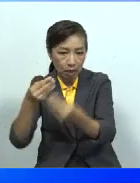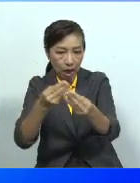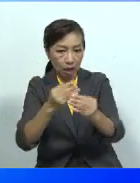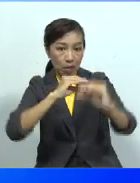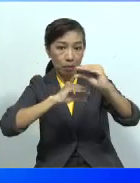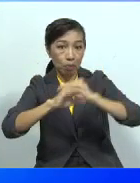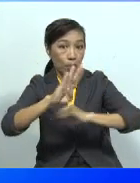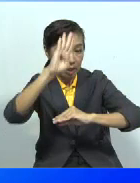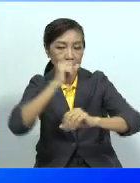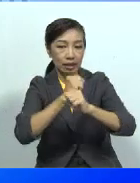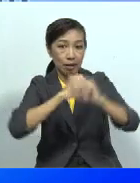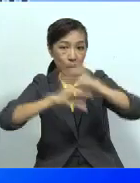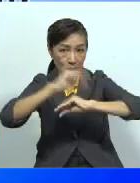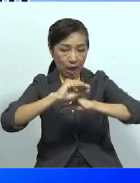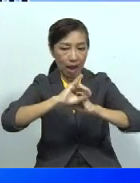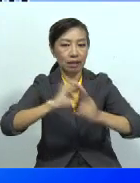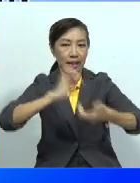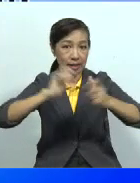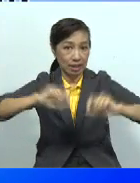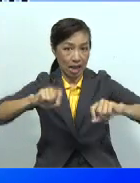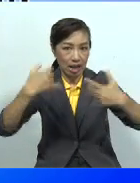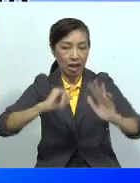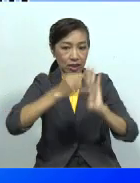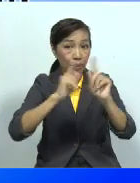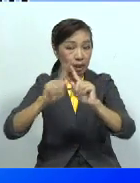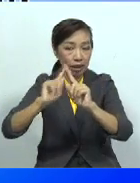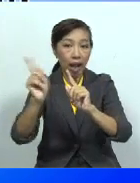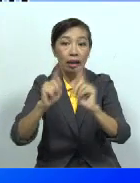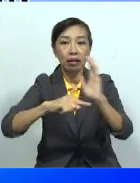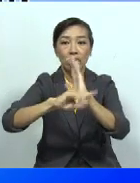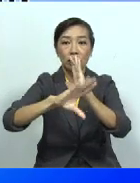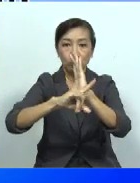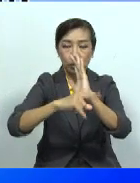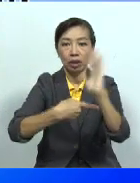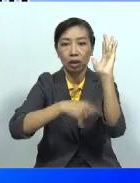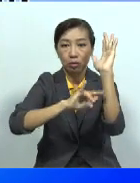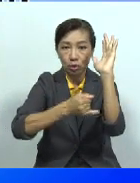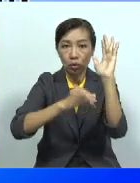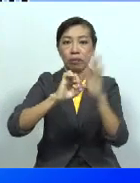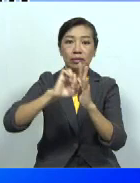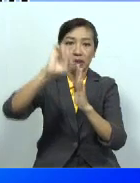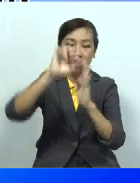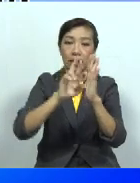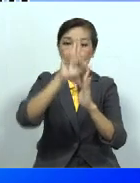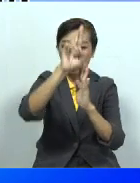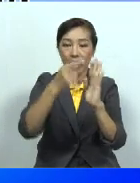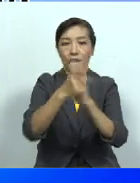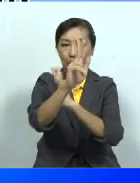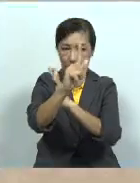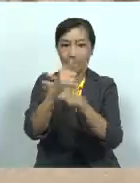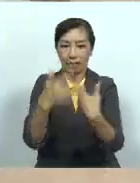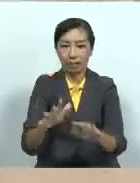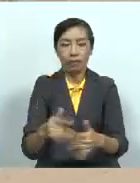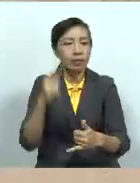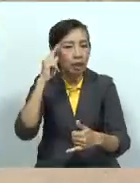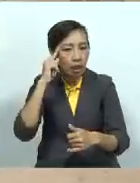ร้อยแล้วใน5จังหวัดประกอบด้วยชลบุรีประจวบคีรีขันธ์เชียงใหม่เชียงรายและขอนแก่นก